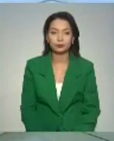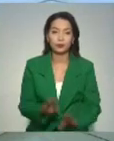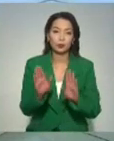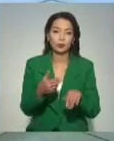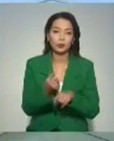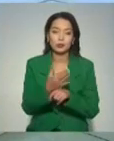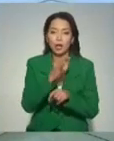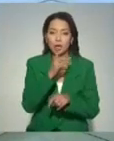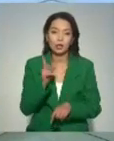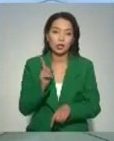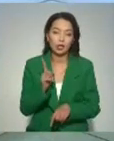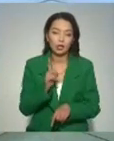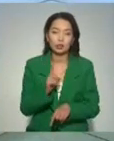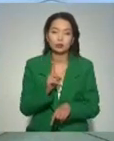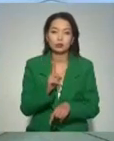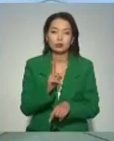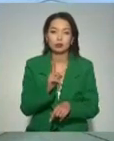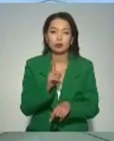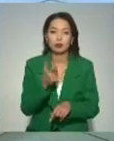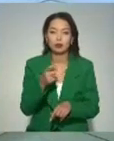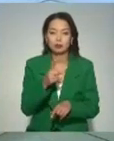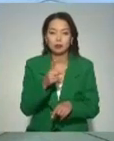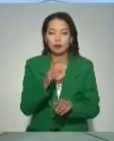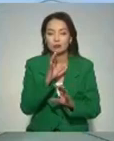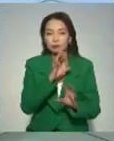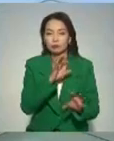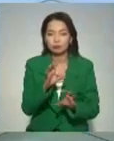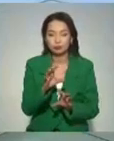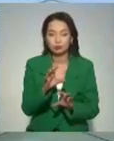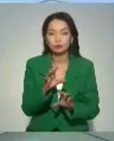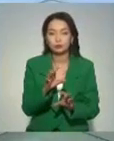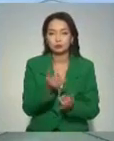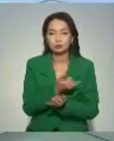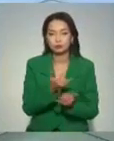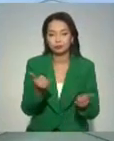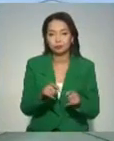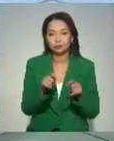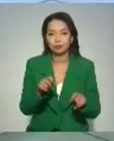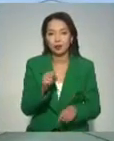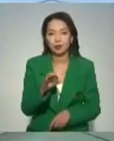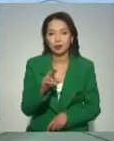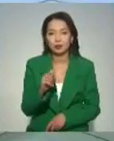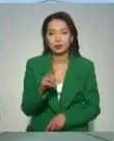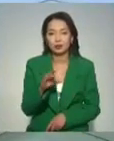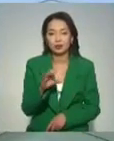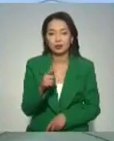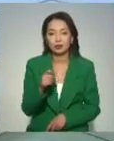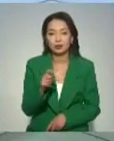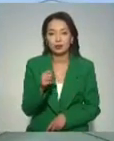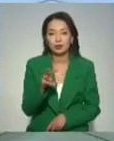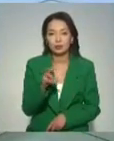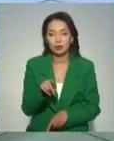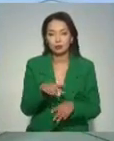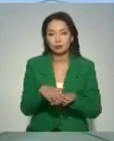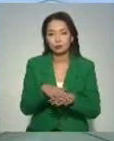После нескольких лет ожидания бесперебойное газоснабжение села Даулет обеспечила АО «Кастрансгаз Аймак». В этом населенном пункте Мунайлинского района